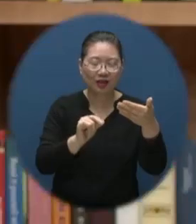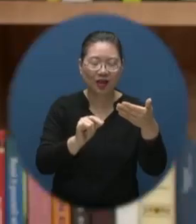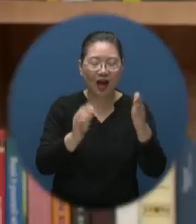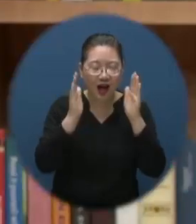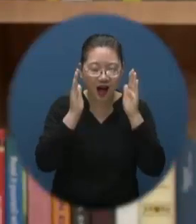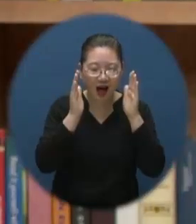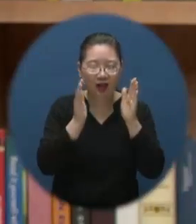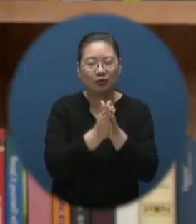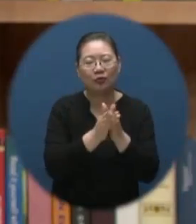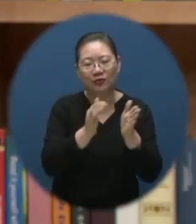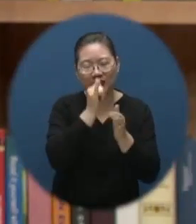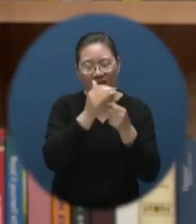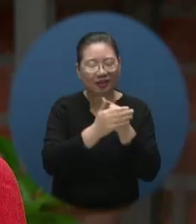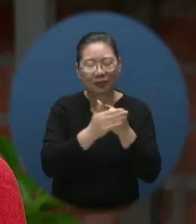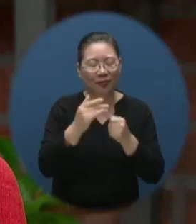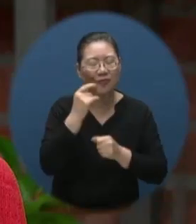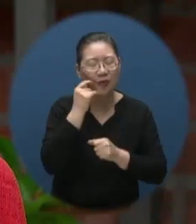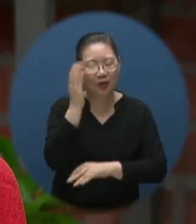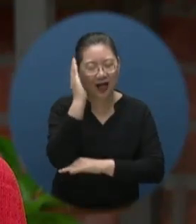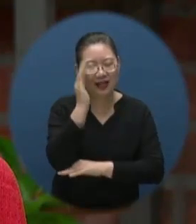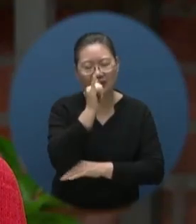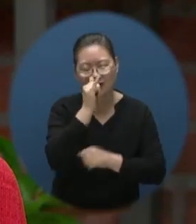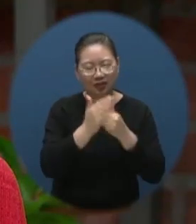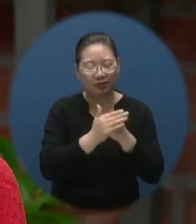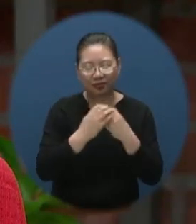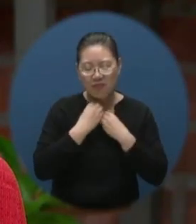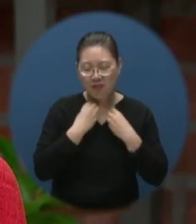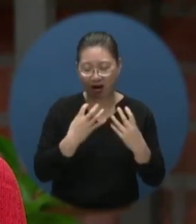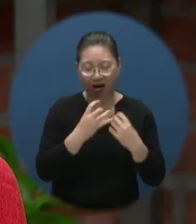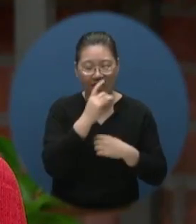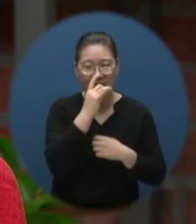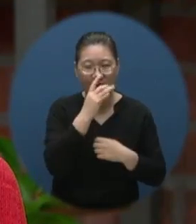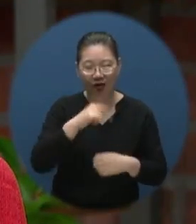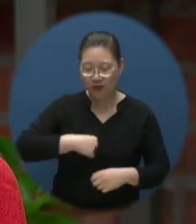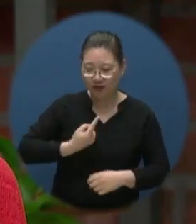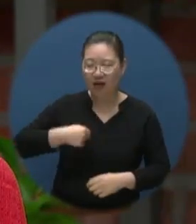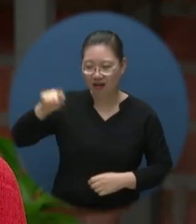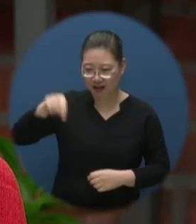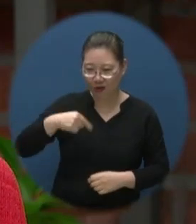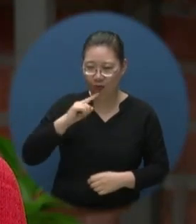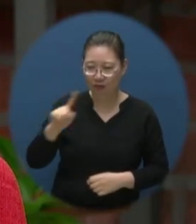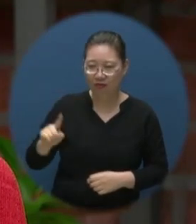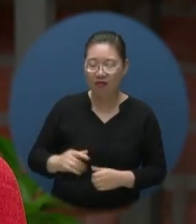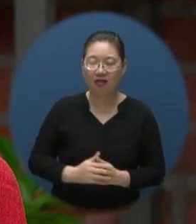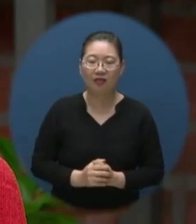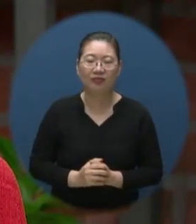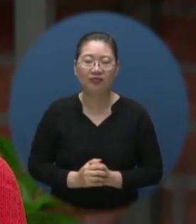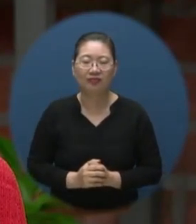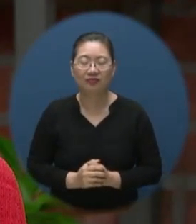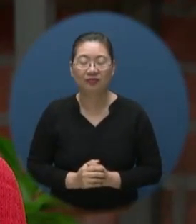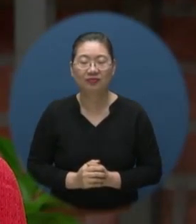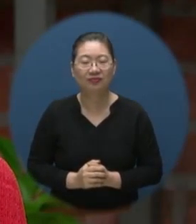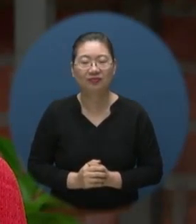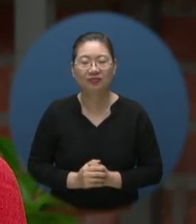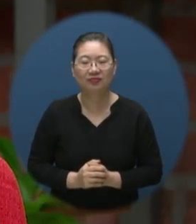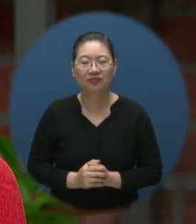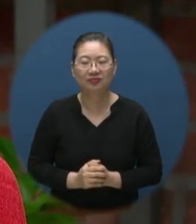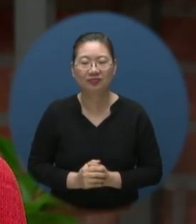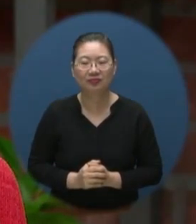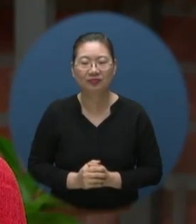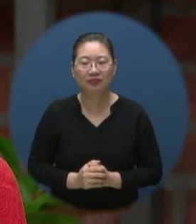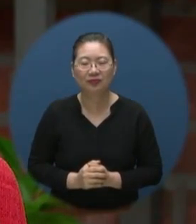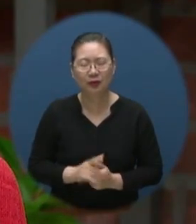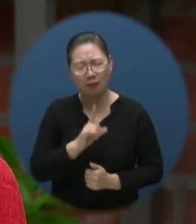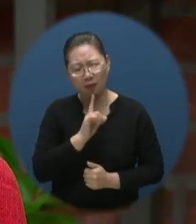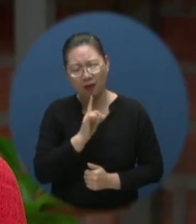시작해 가지고 못 가시고 강의 때문에 예. 저보고 혼자 갔다 오래요. 그러면서